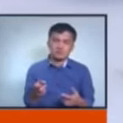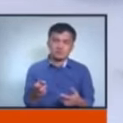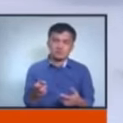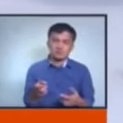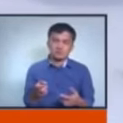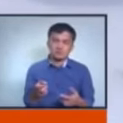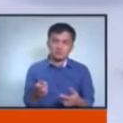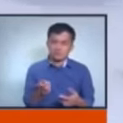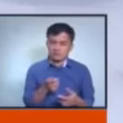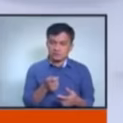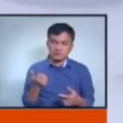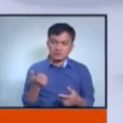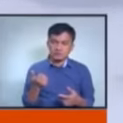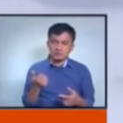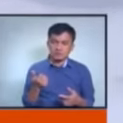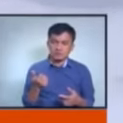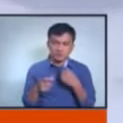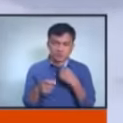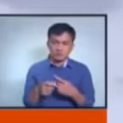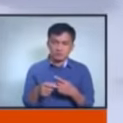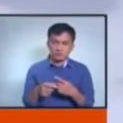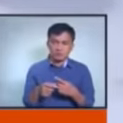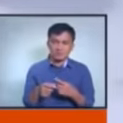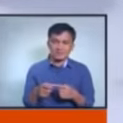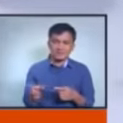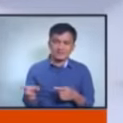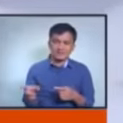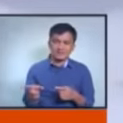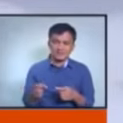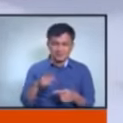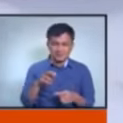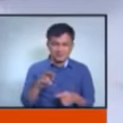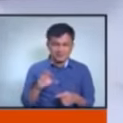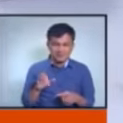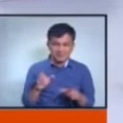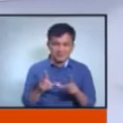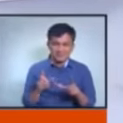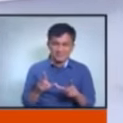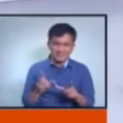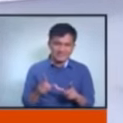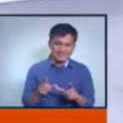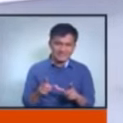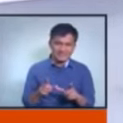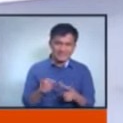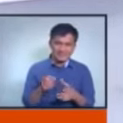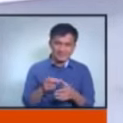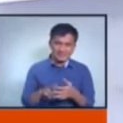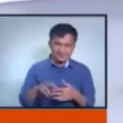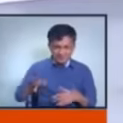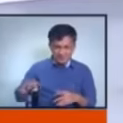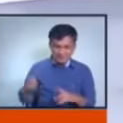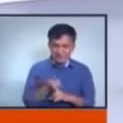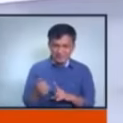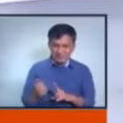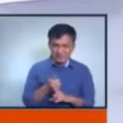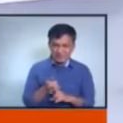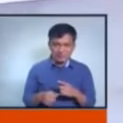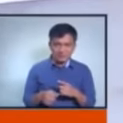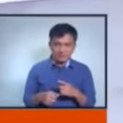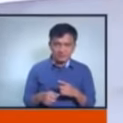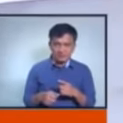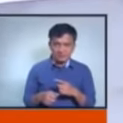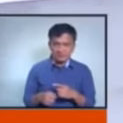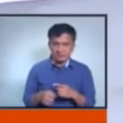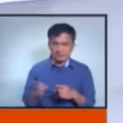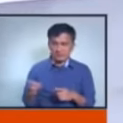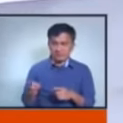niya, patatanggal natin PRC, kusa siyang isurrender yung kanyang PRC, or kakasuhan po siya ng child abuse. Child abuse po yun, kasi nga po,